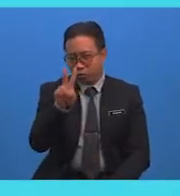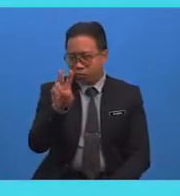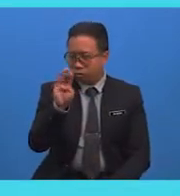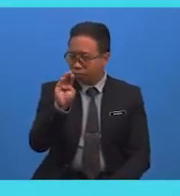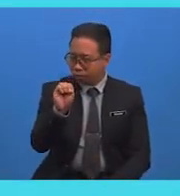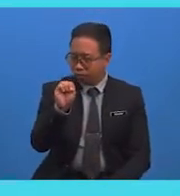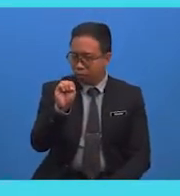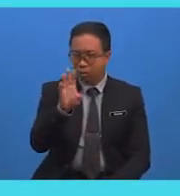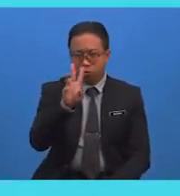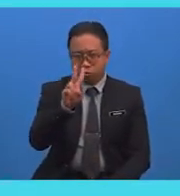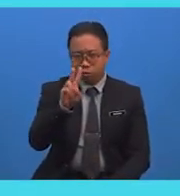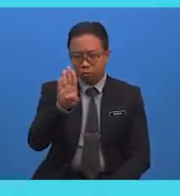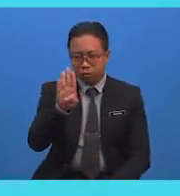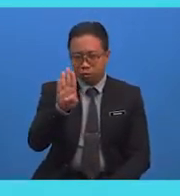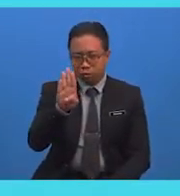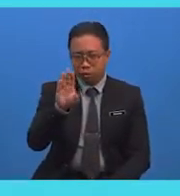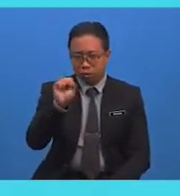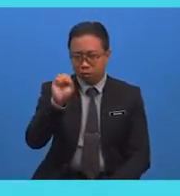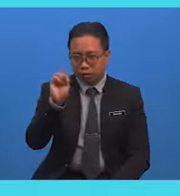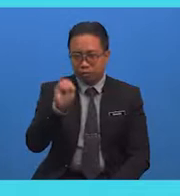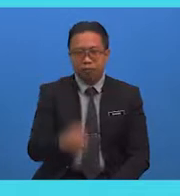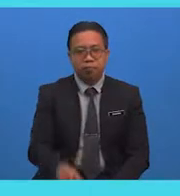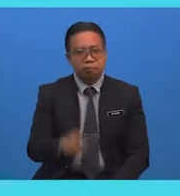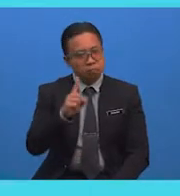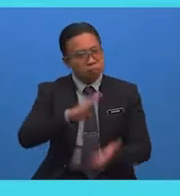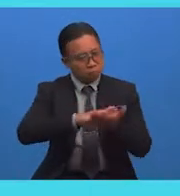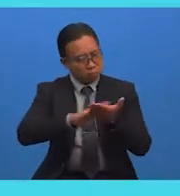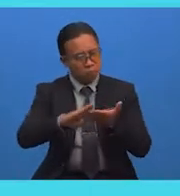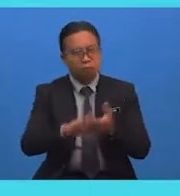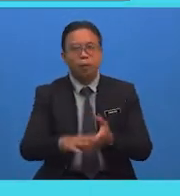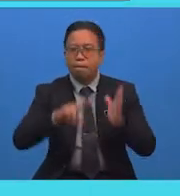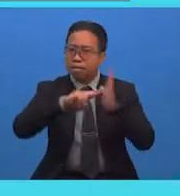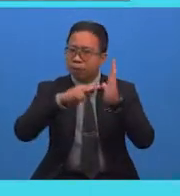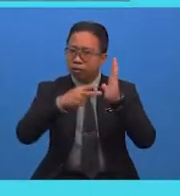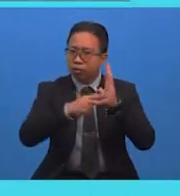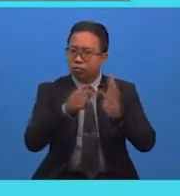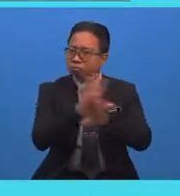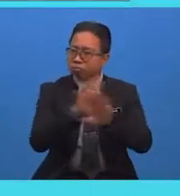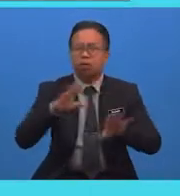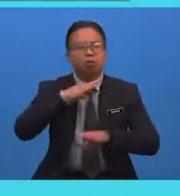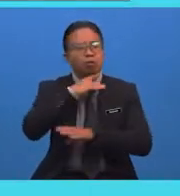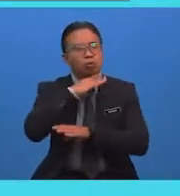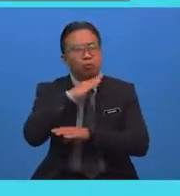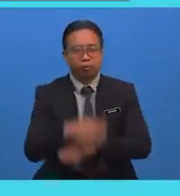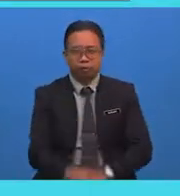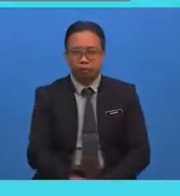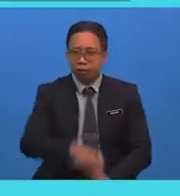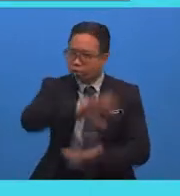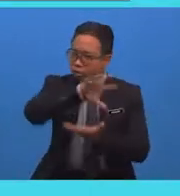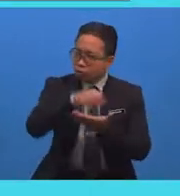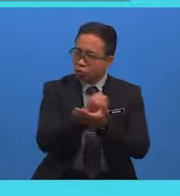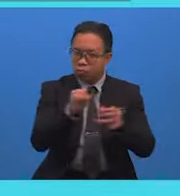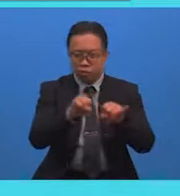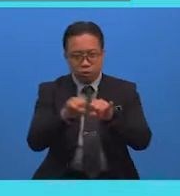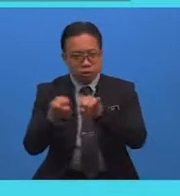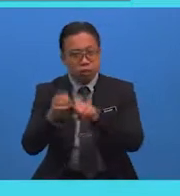2BSM. B yang pertama ialah bersih. Bersih membawa maksud tidak kotor. Semua jenis makanan